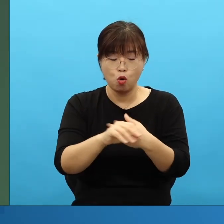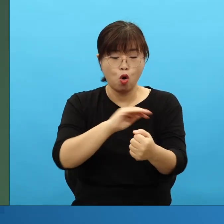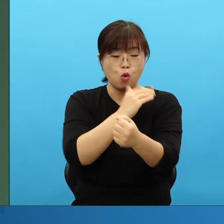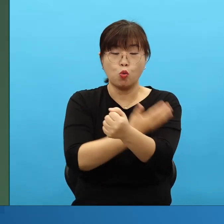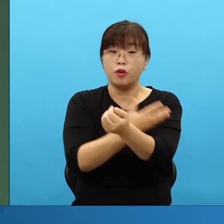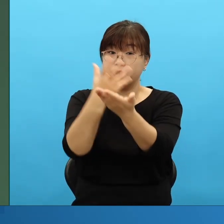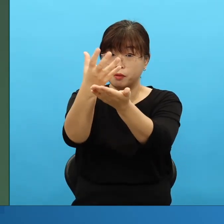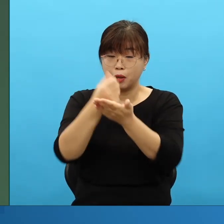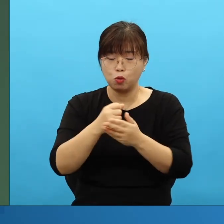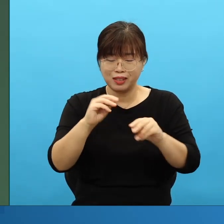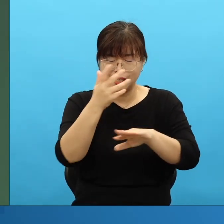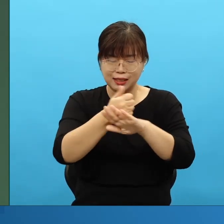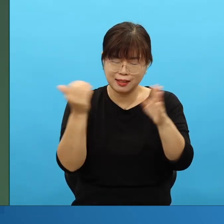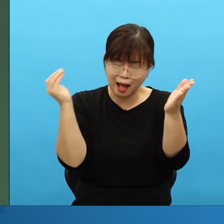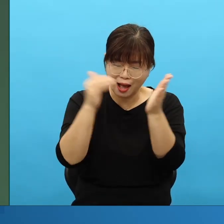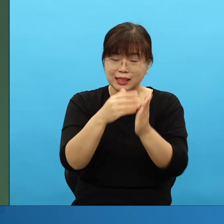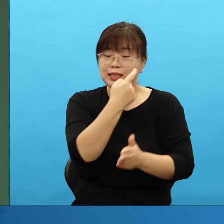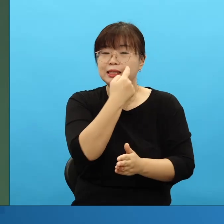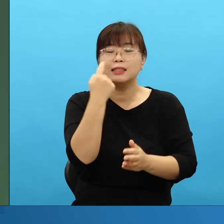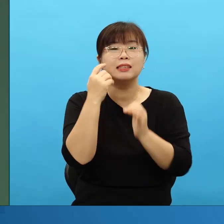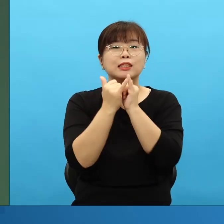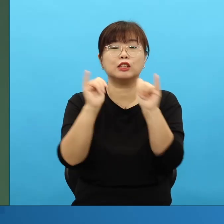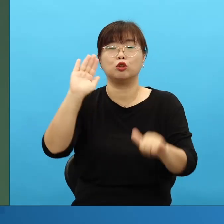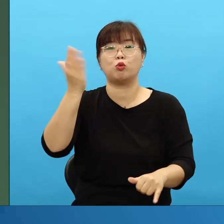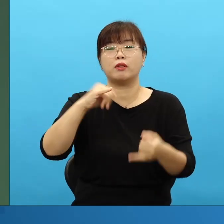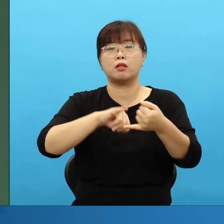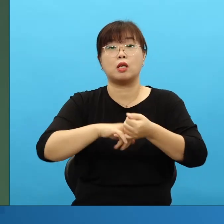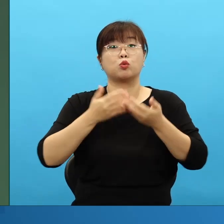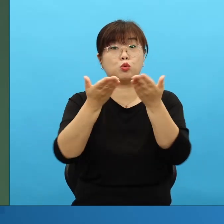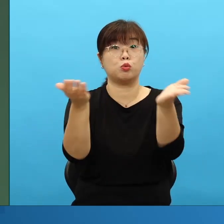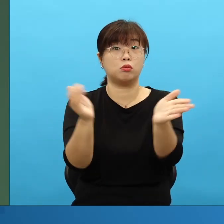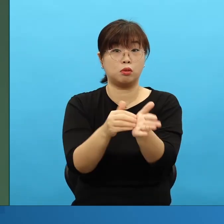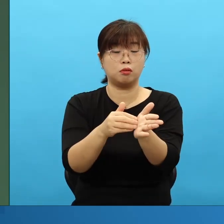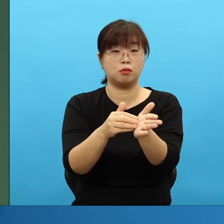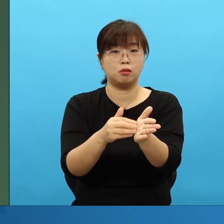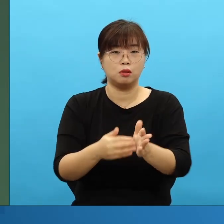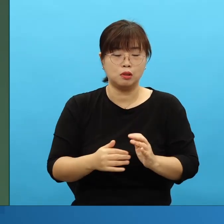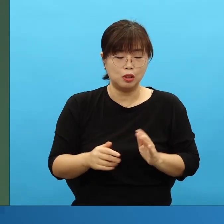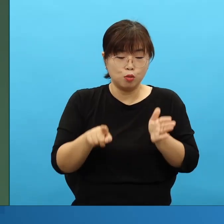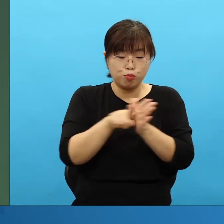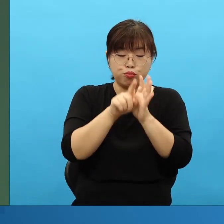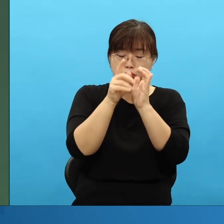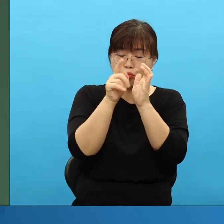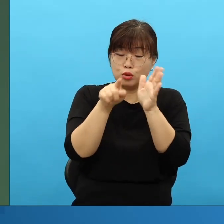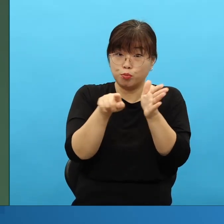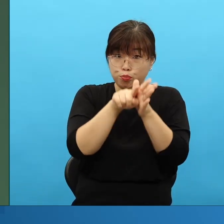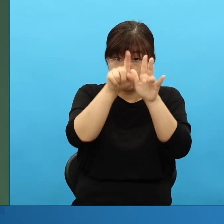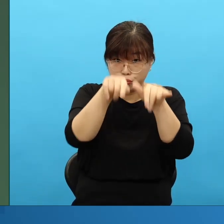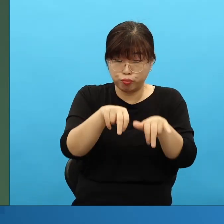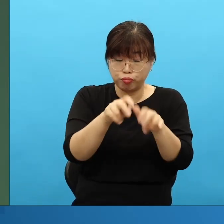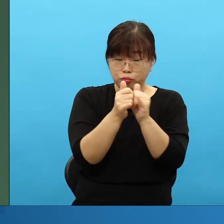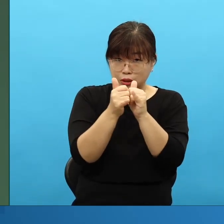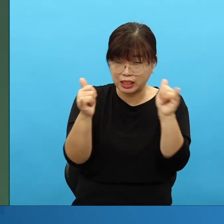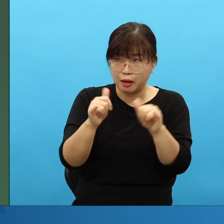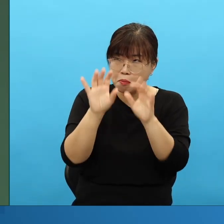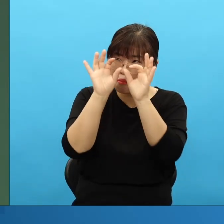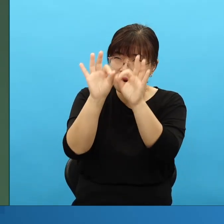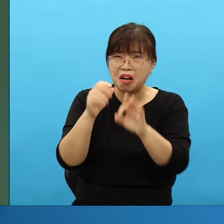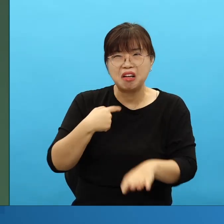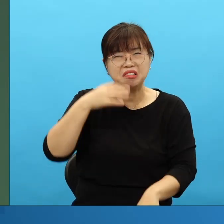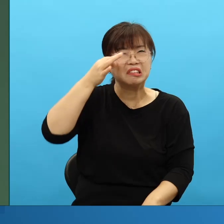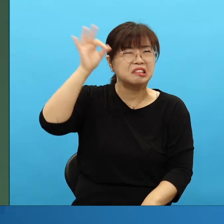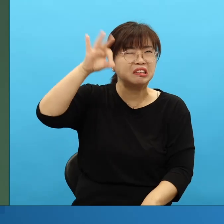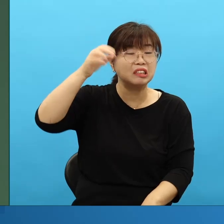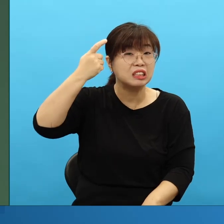보기 때문에 여러분은 이 축복을 쉽게 받을 수 있습니다. People of the world don't find any value in this, and that's why you can receive this blessing all the